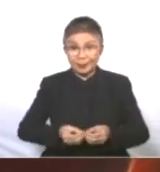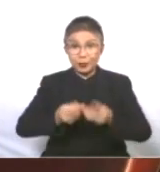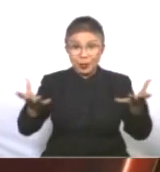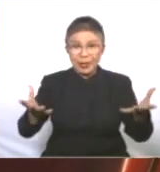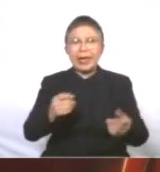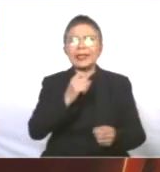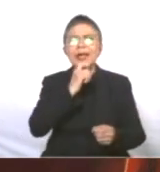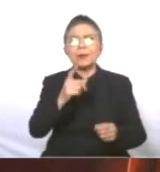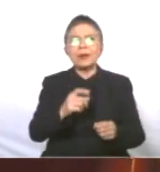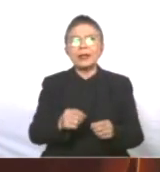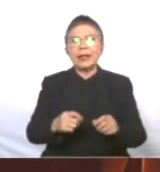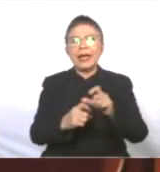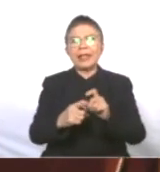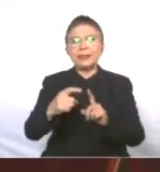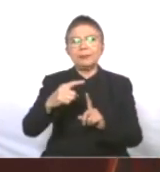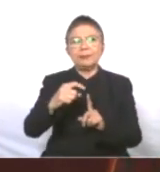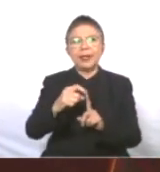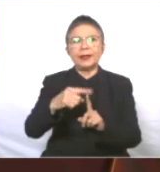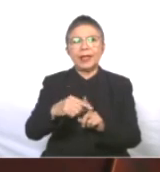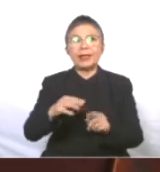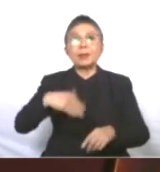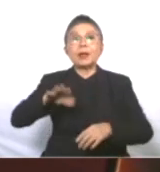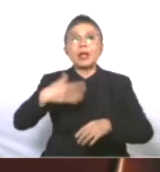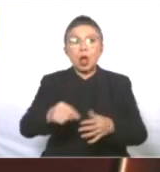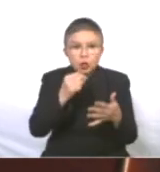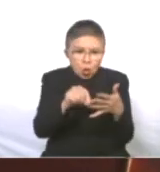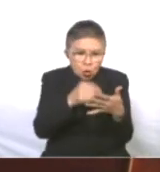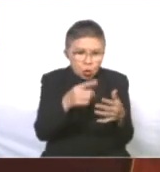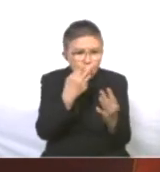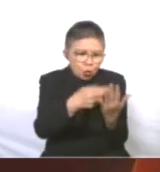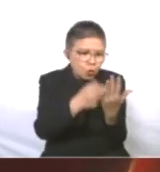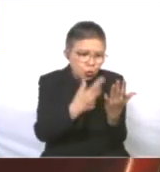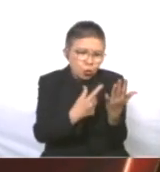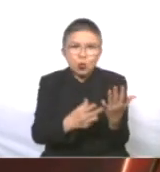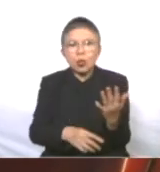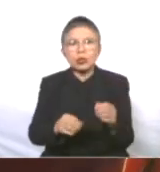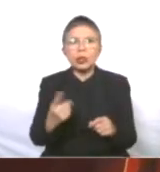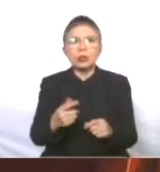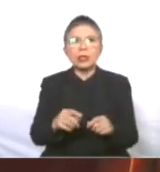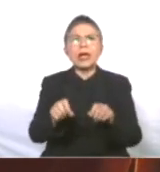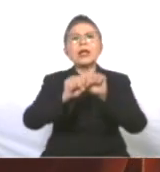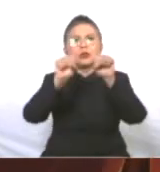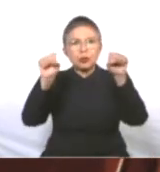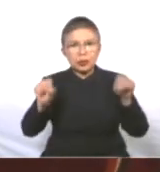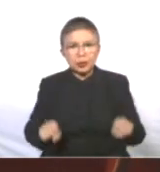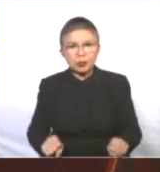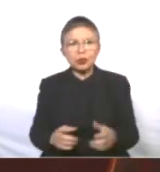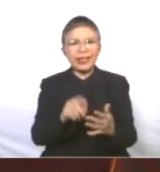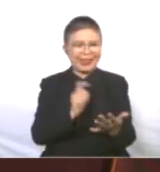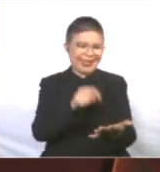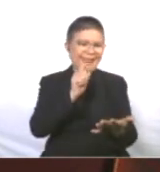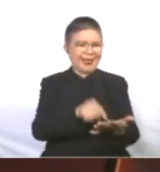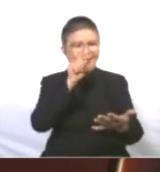akan melaporkan SPT tahunan, kita tidak perlu lagi mengisi dan menghitung karena sistemnya sudah pre-populated, sehingga tinggal